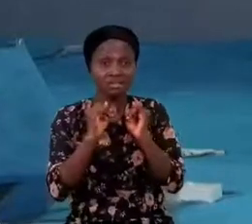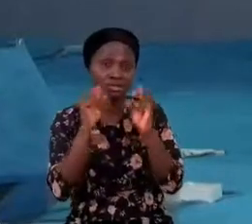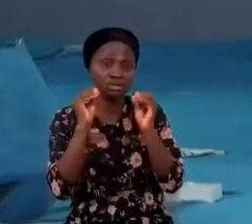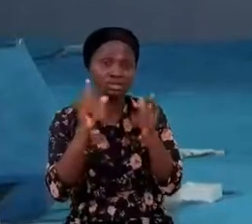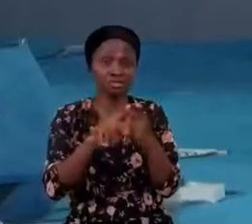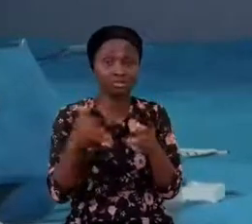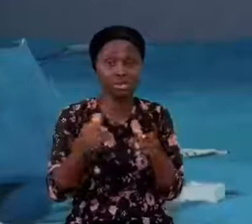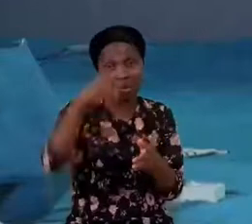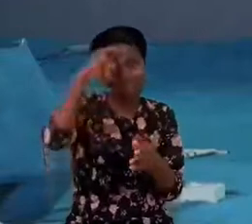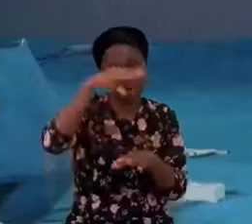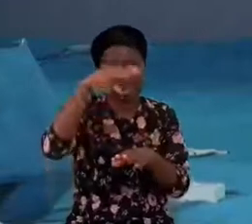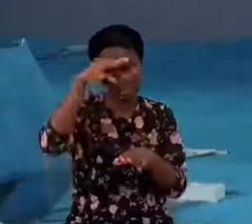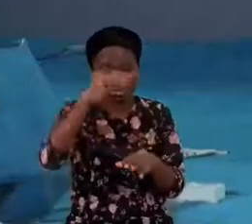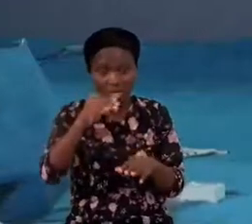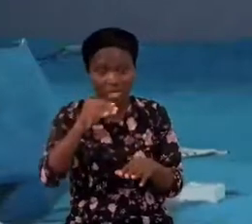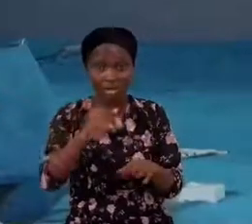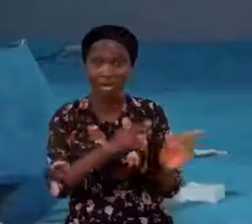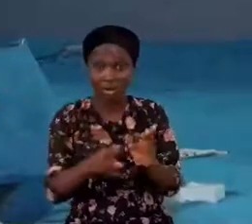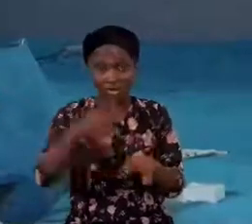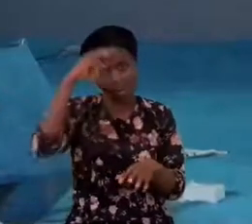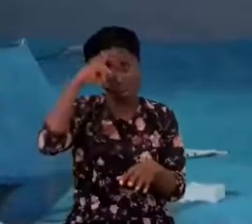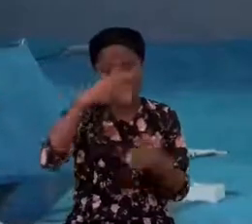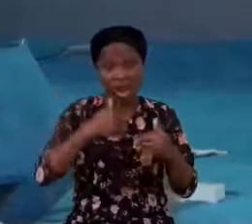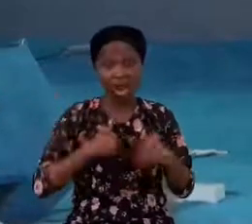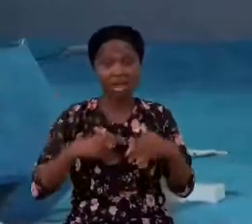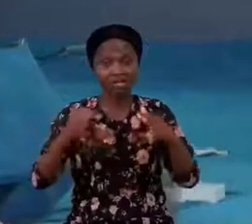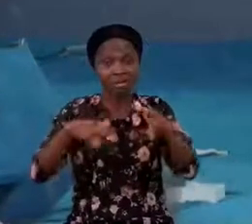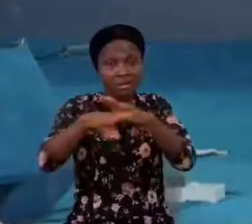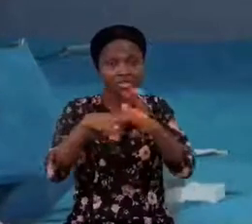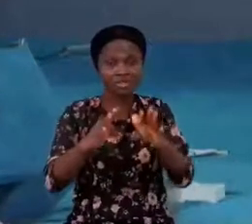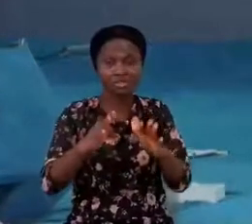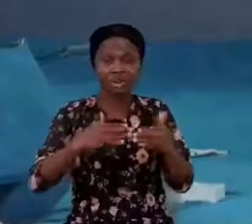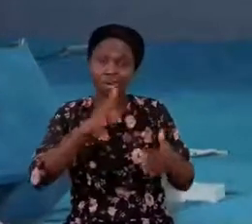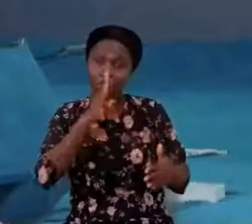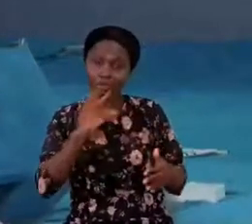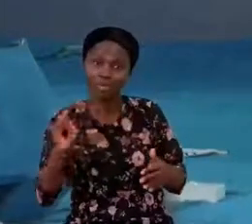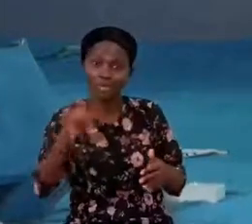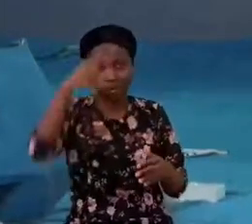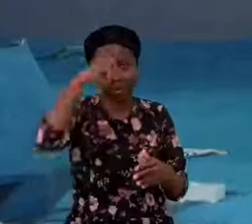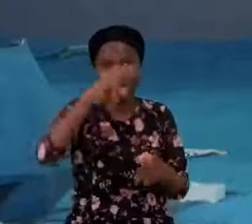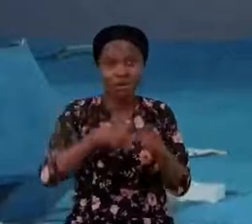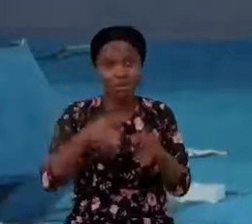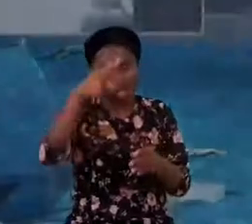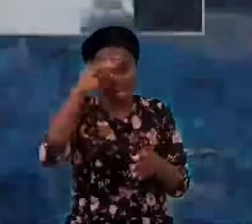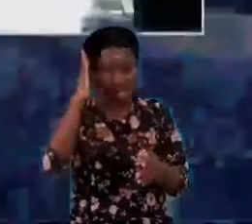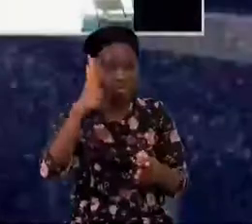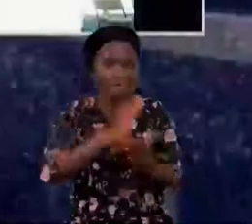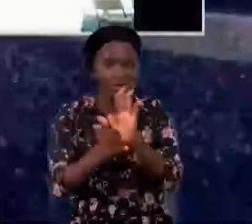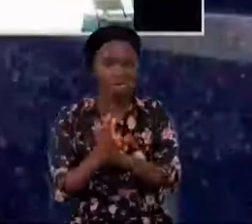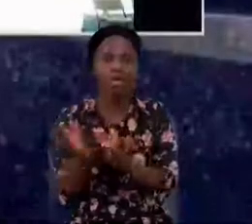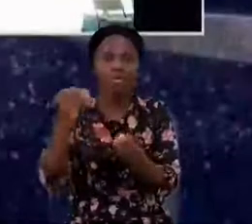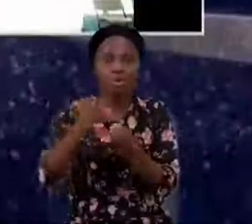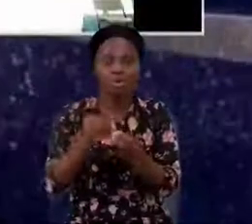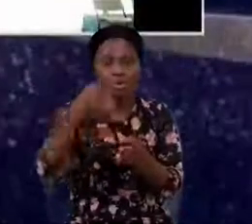sage. Il deviendra plus sage. Instruit le juste. Et il augmentera son